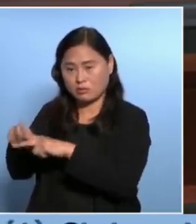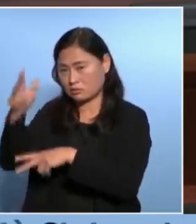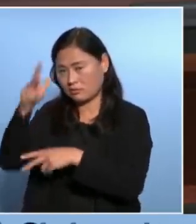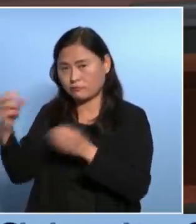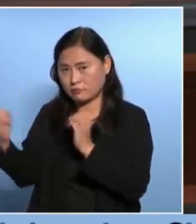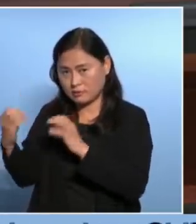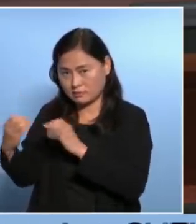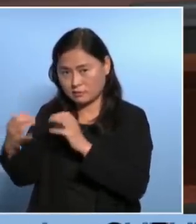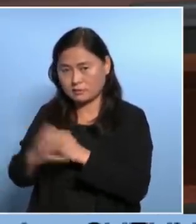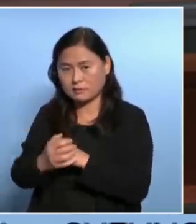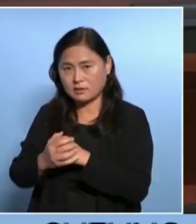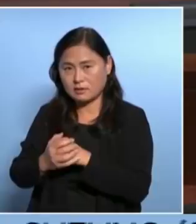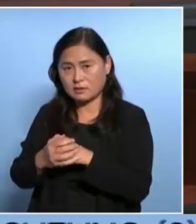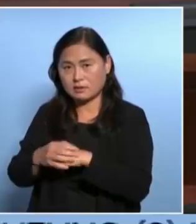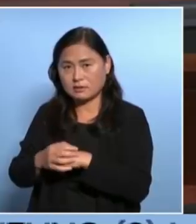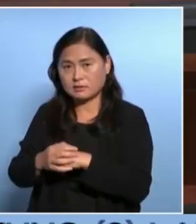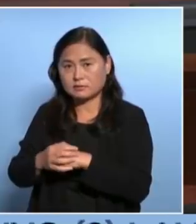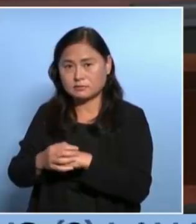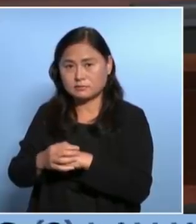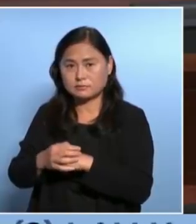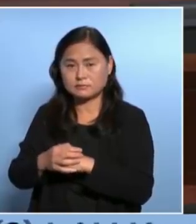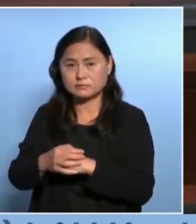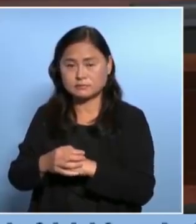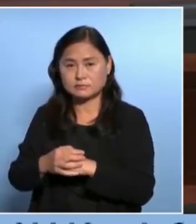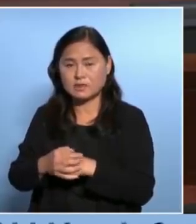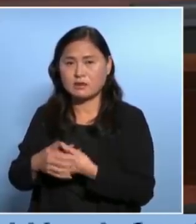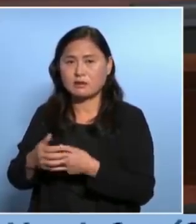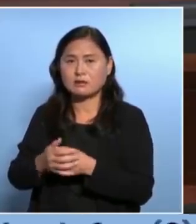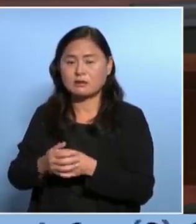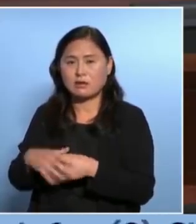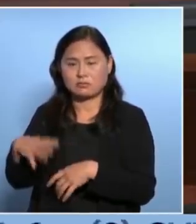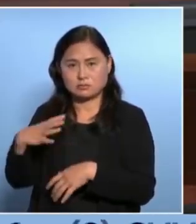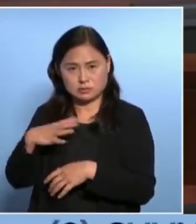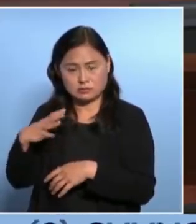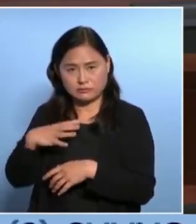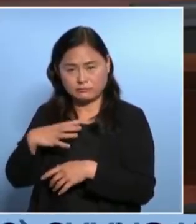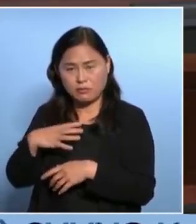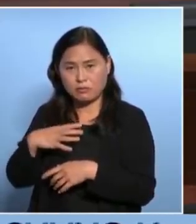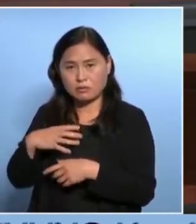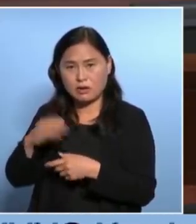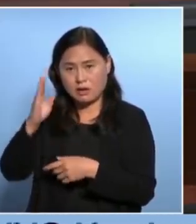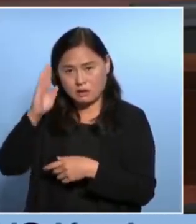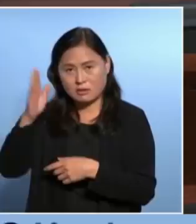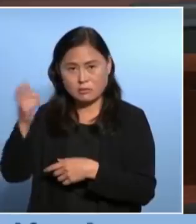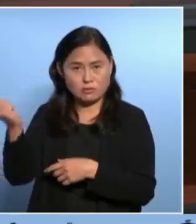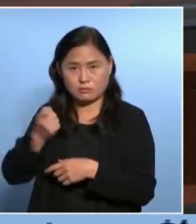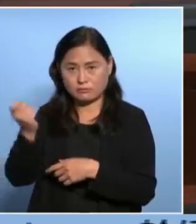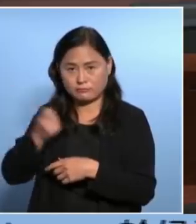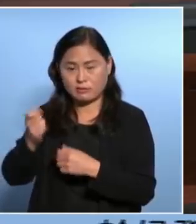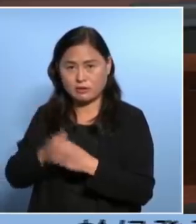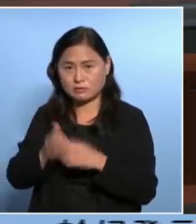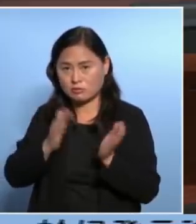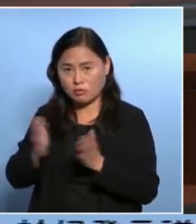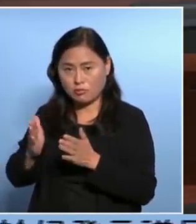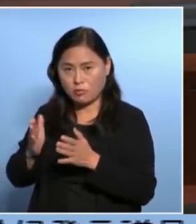討。咁所以目前嚟講咧，我哋係會去即係按照翻嗰個情況咧，希望能夠可以盡快能夠咧可以安